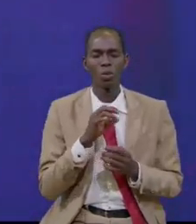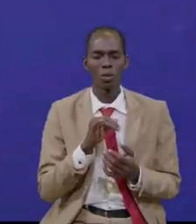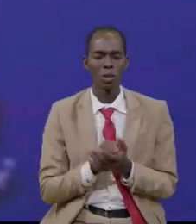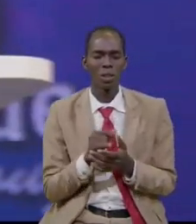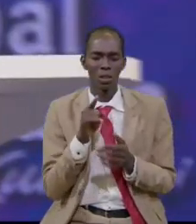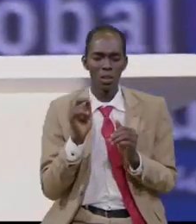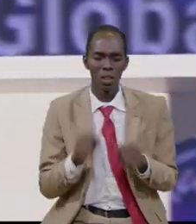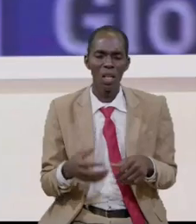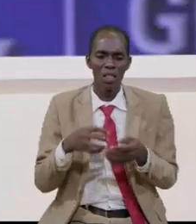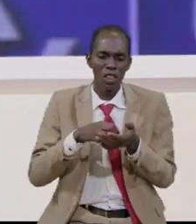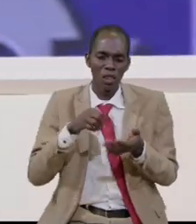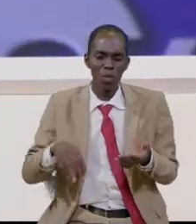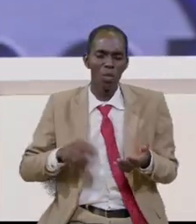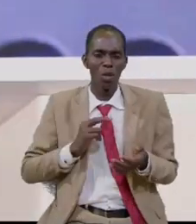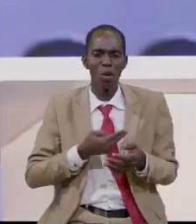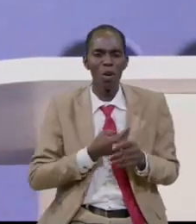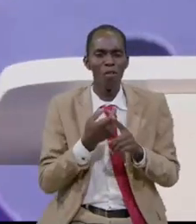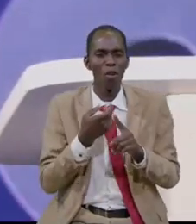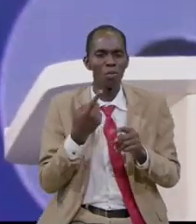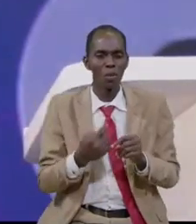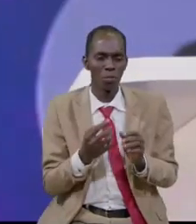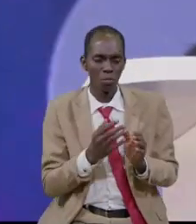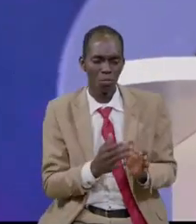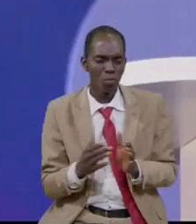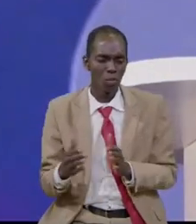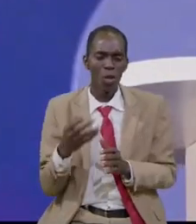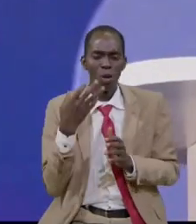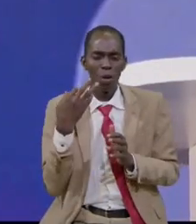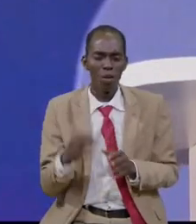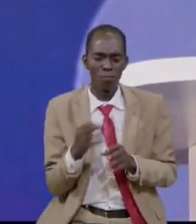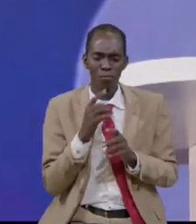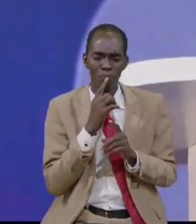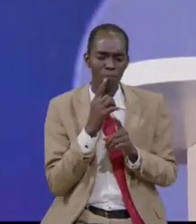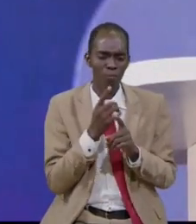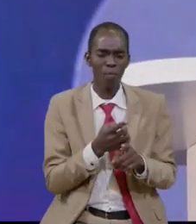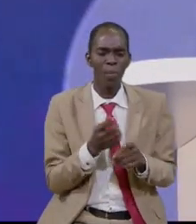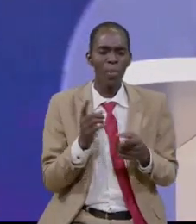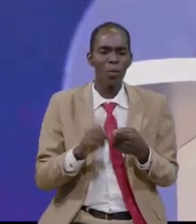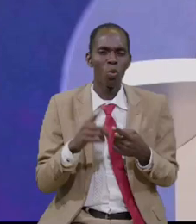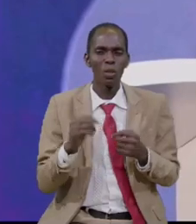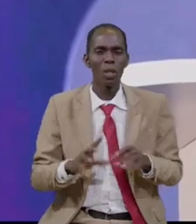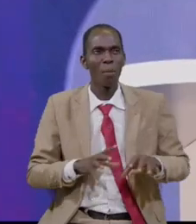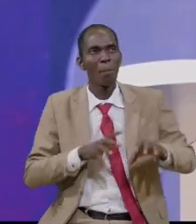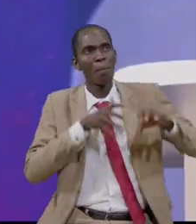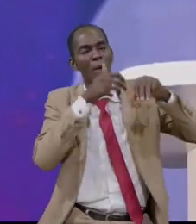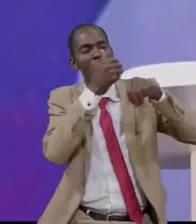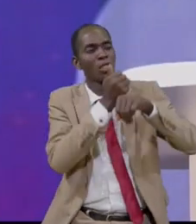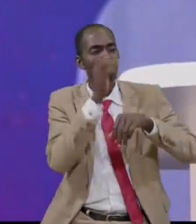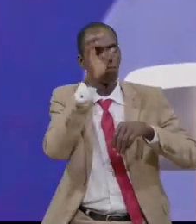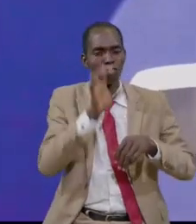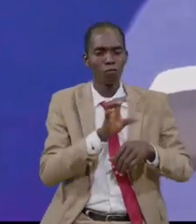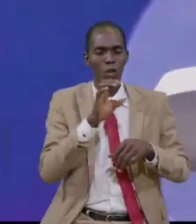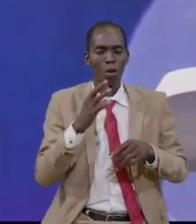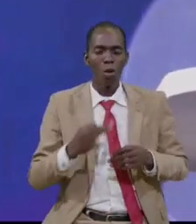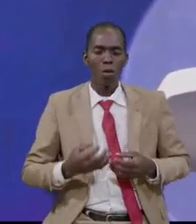nous passer de la vallée du désespoir et nous amener au sommet de la montagne, de l'excitation et de